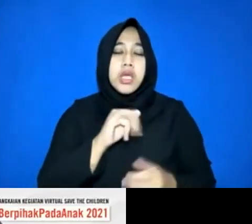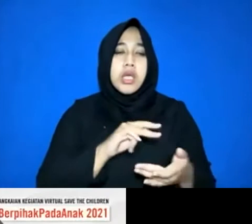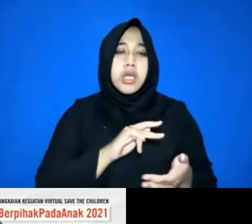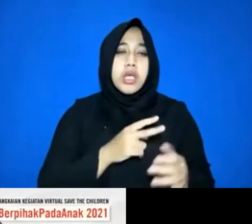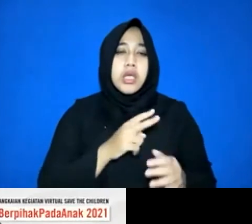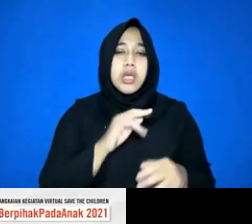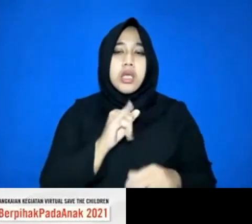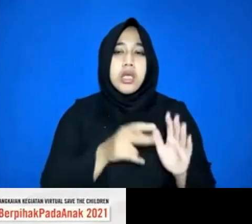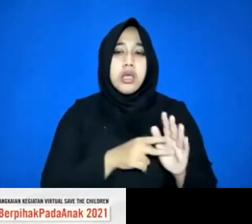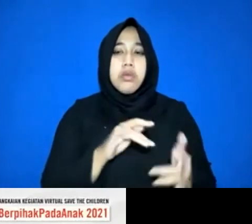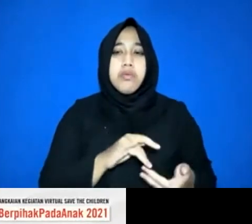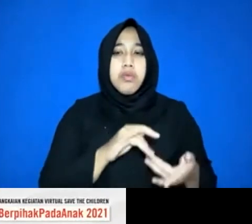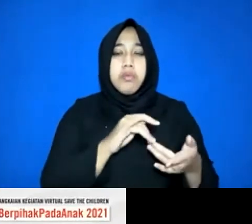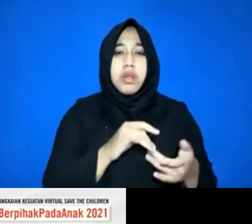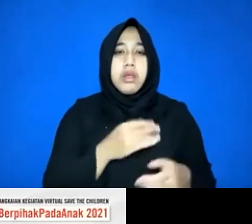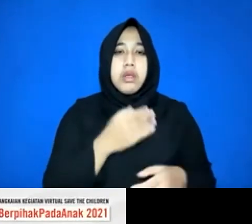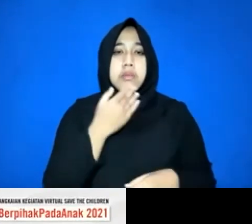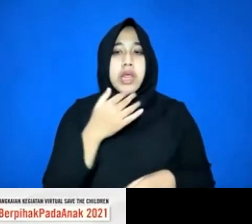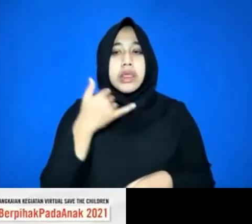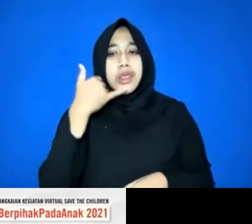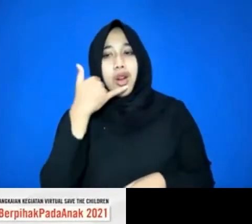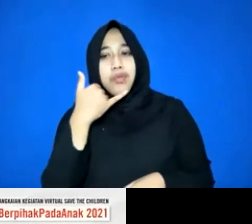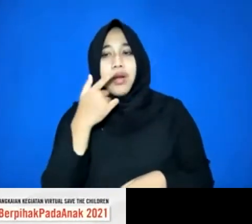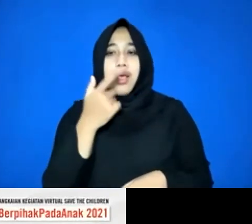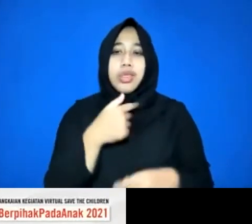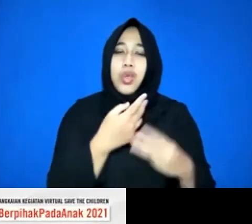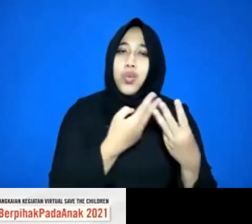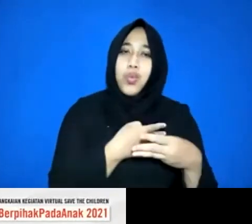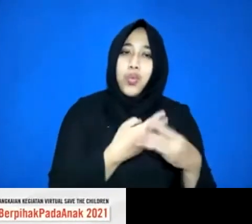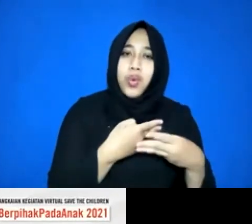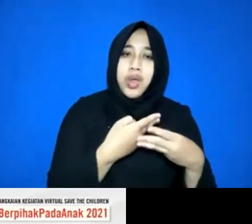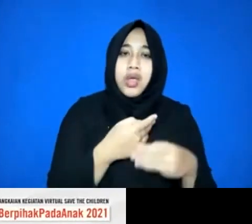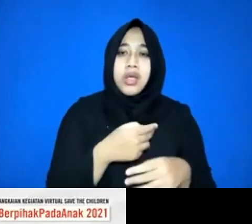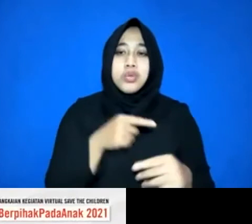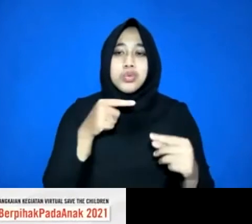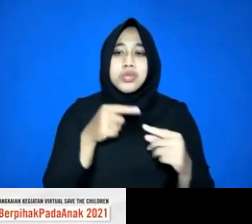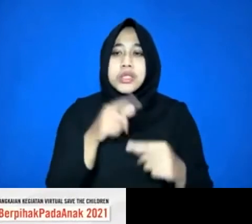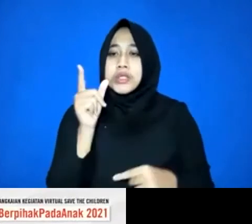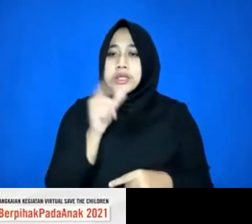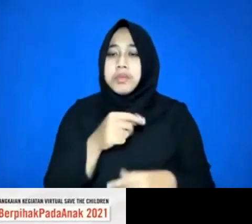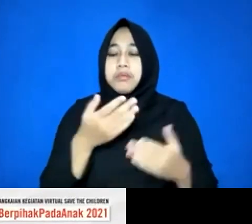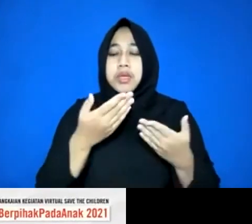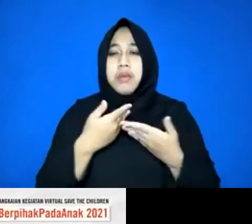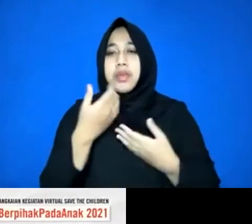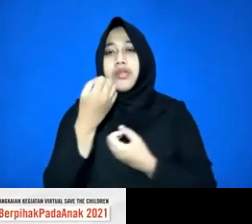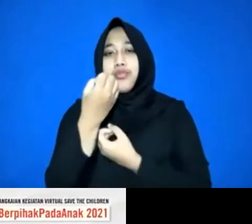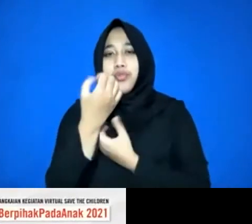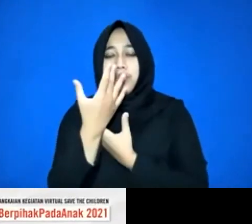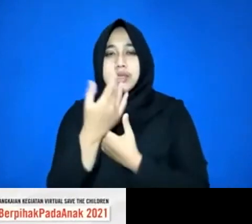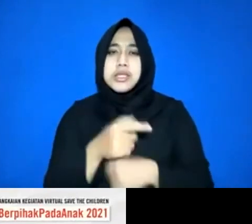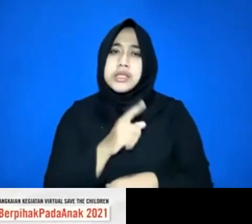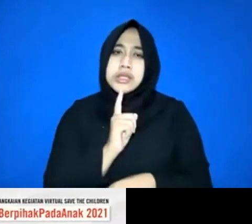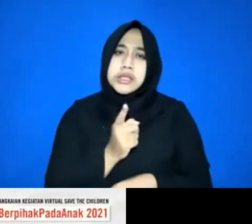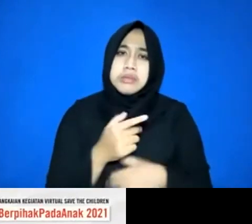lebih ke pakai fasilitas ini ya, telepon atau WA untuk lebih cepat mendapatkan informasi. Karena